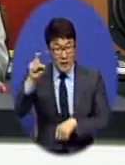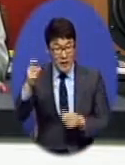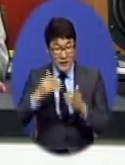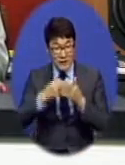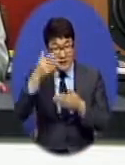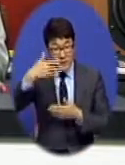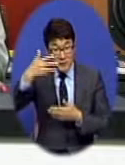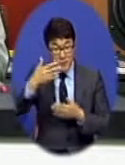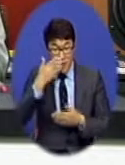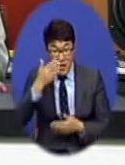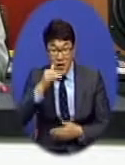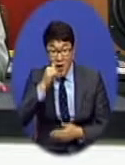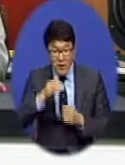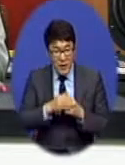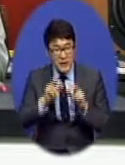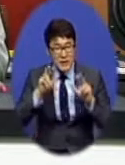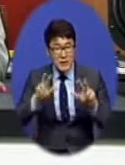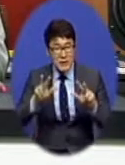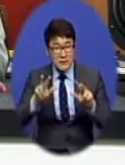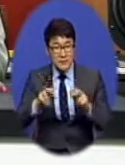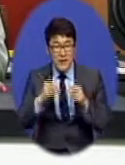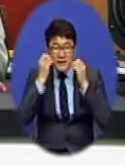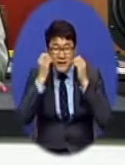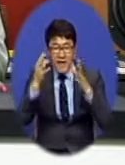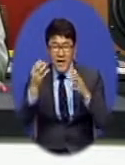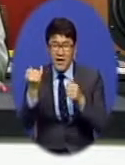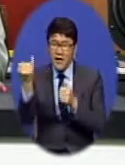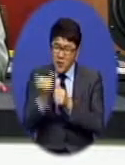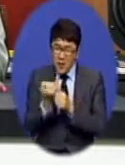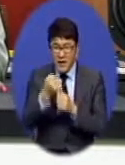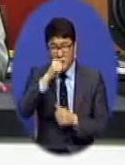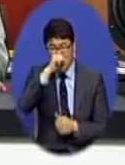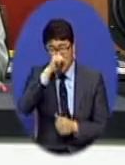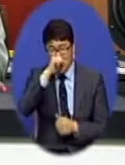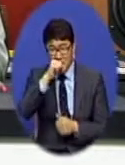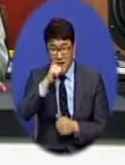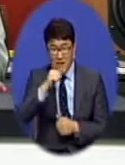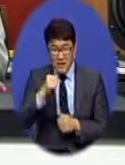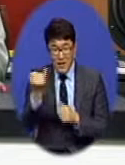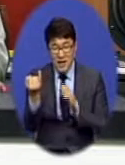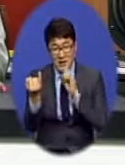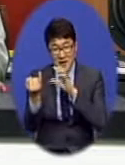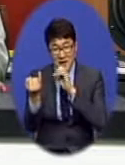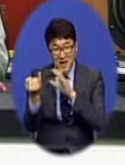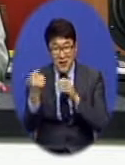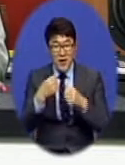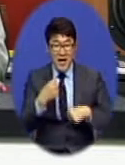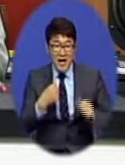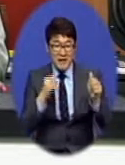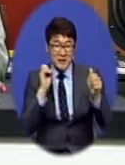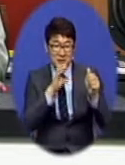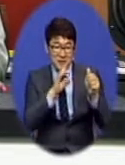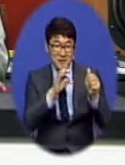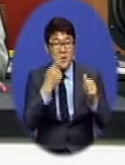저희 복지TV. 네. 이거 간접적으로 새 며느리가 됐으면 싶은 그 며느님과 또 아드님한테